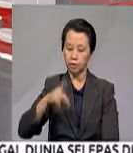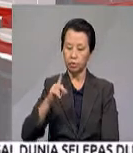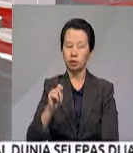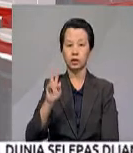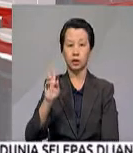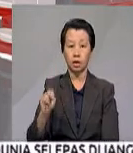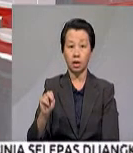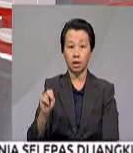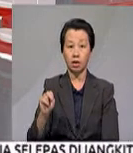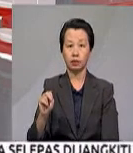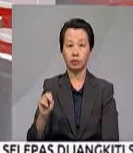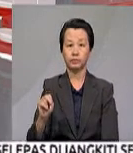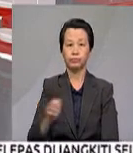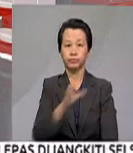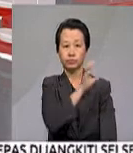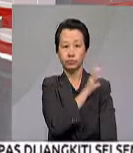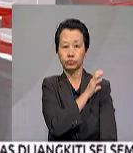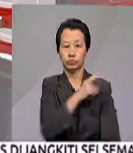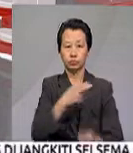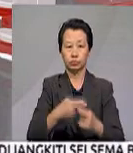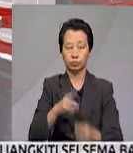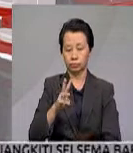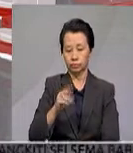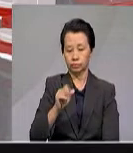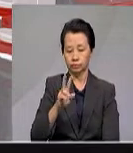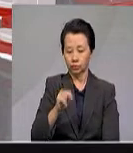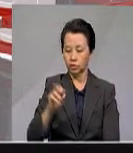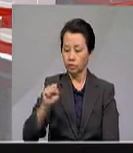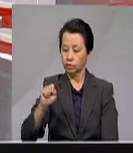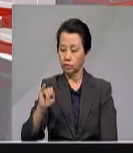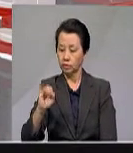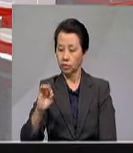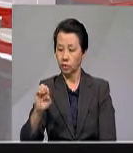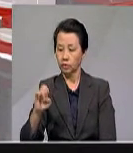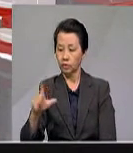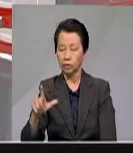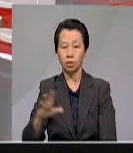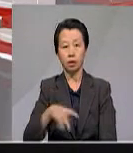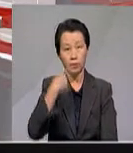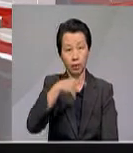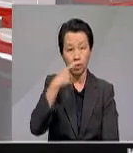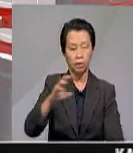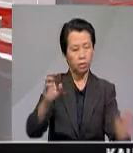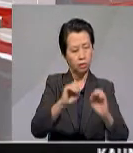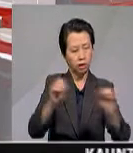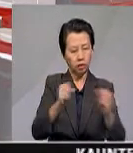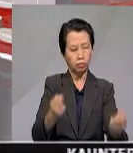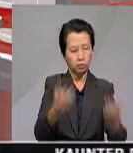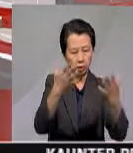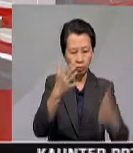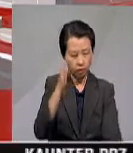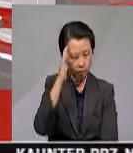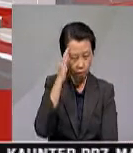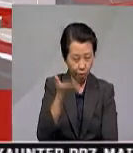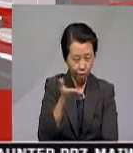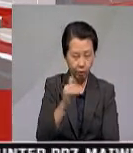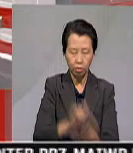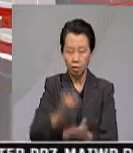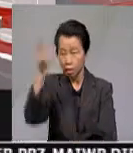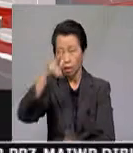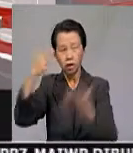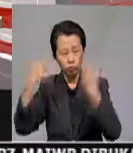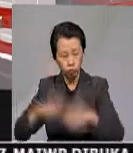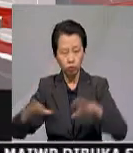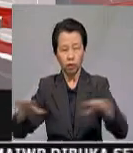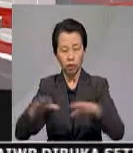nasional ptptn pengerusinya Wan Saiful Wan Jan bagaimanapun berkata tidak ramai yang sedar bahawa kerajaan telah